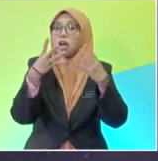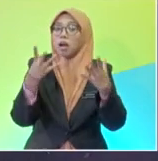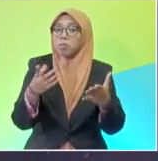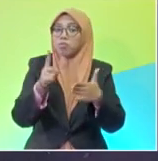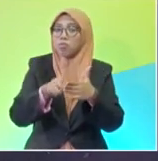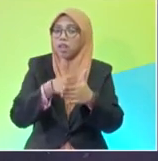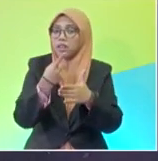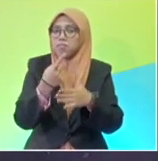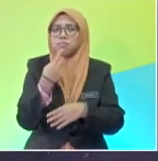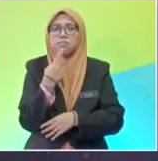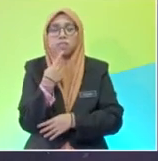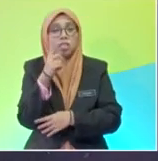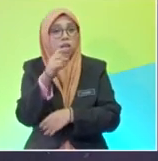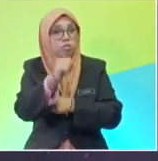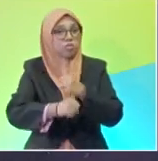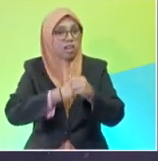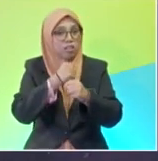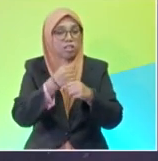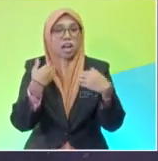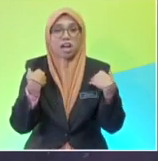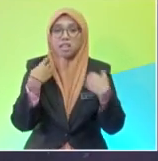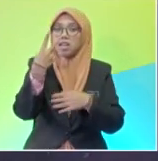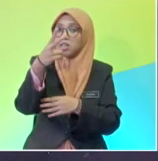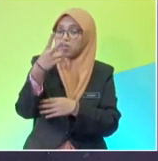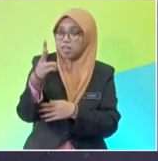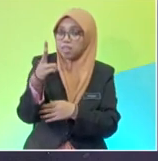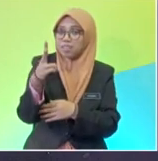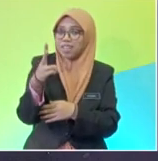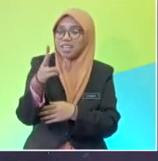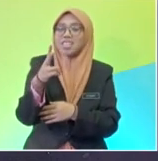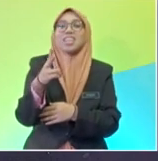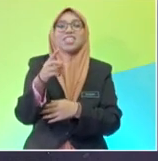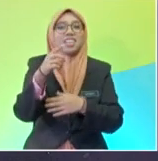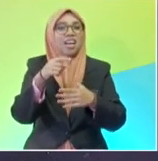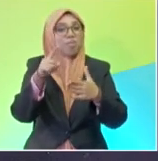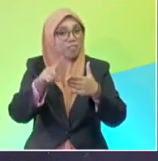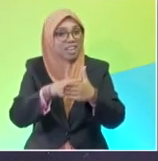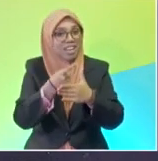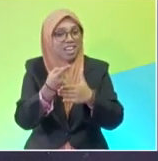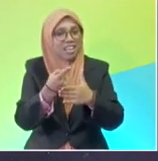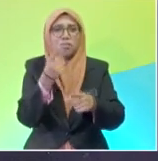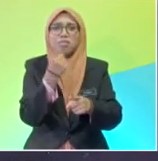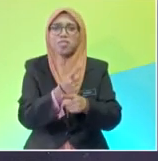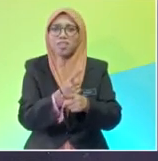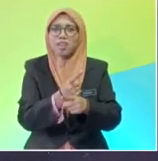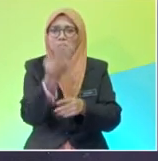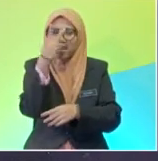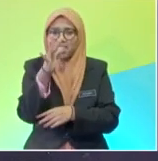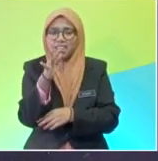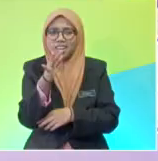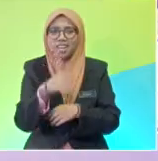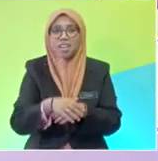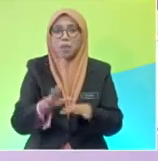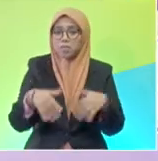Satu tahun ada 12 bulan. Wah, pandailah Mira. Mana Mira tahu ada 12 bulan? Saya